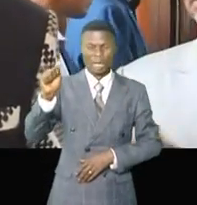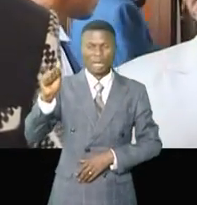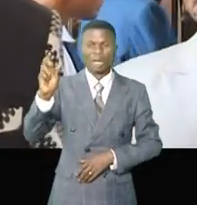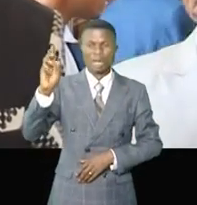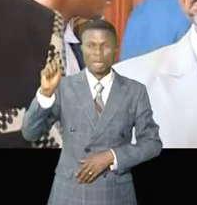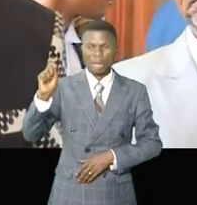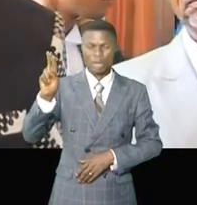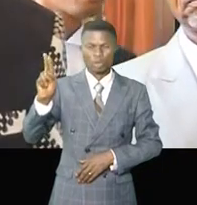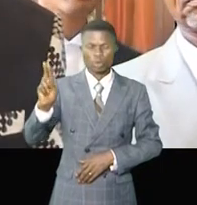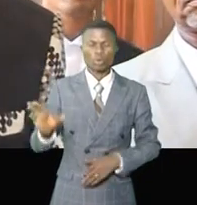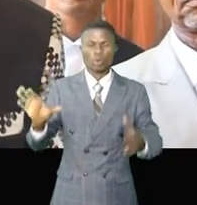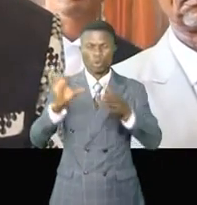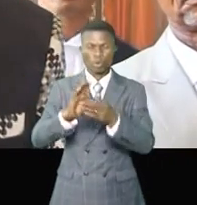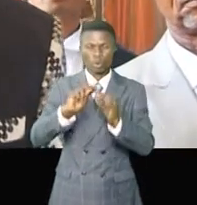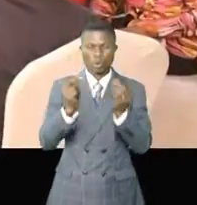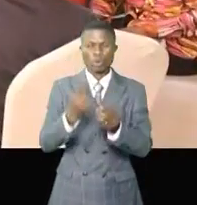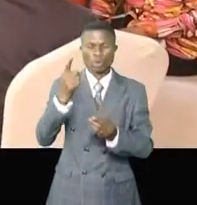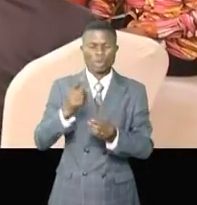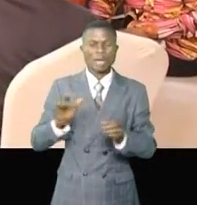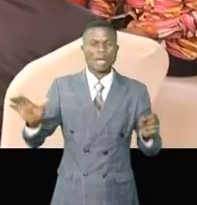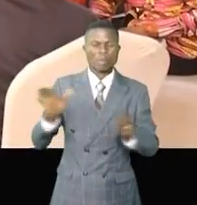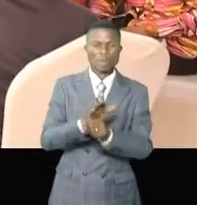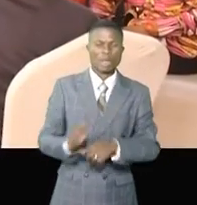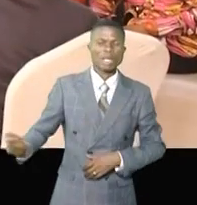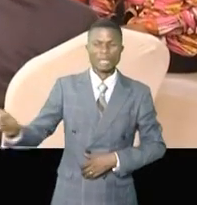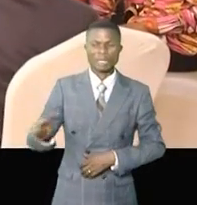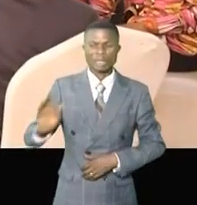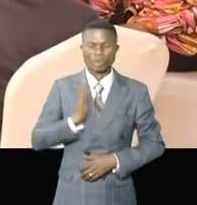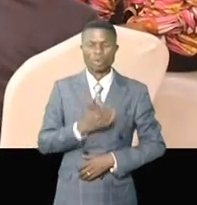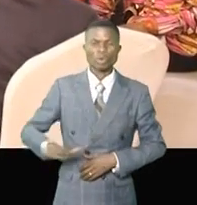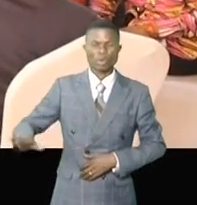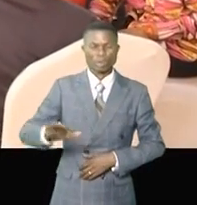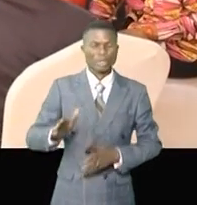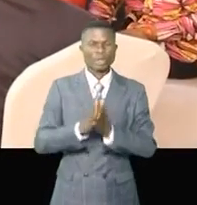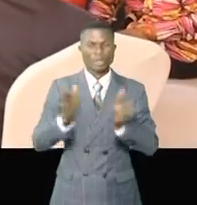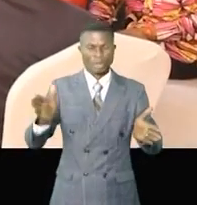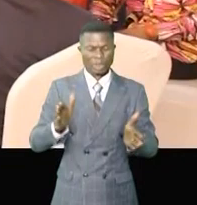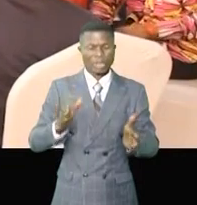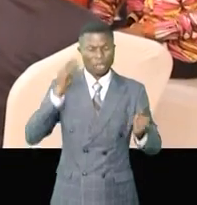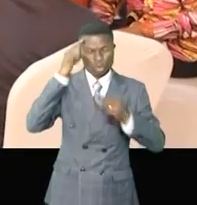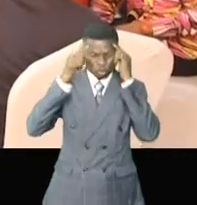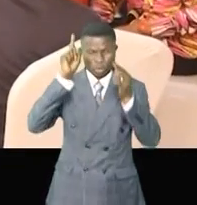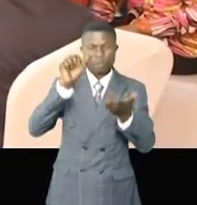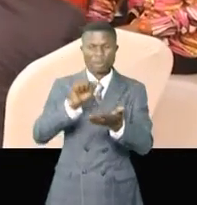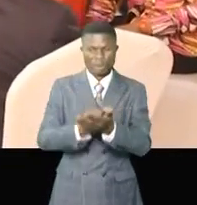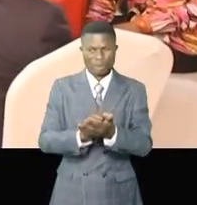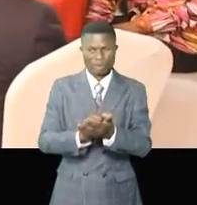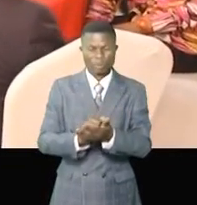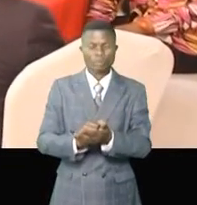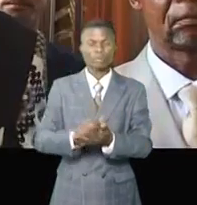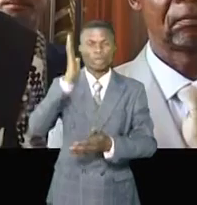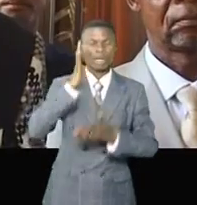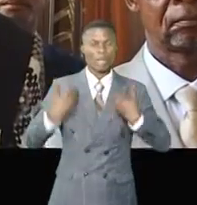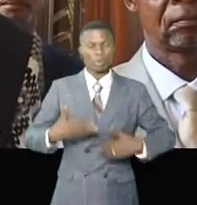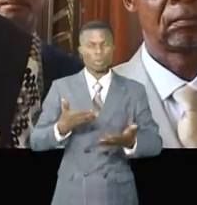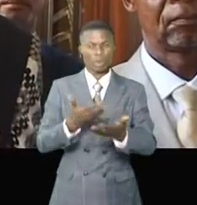consolider sur tous les territoires nationaux de notre pays. C'est ça notre souci. Nous avons fait ces échanges de vœux